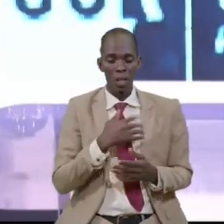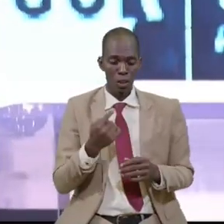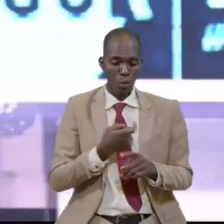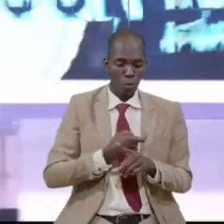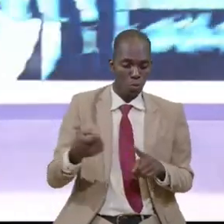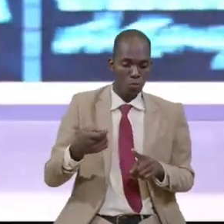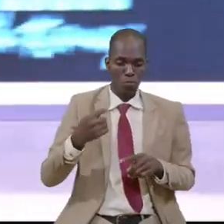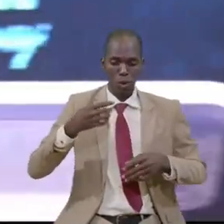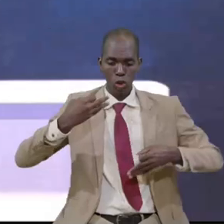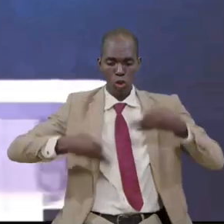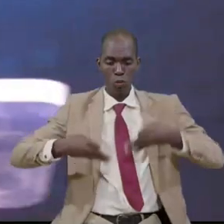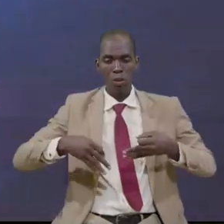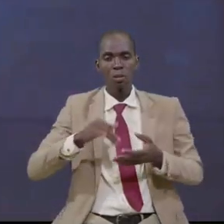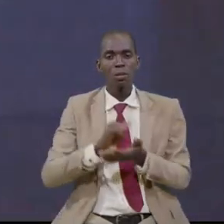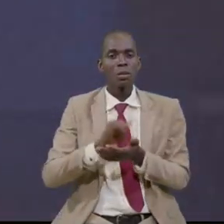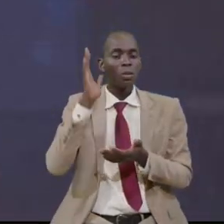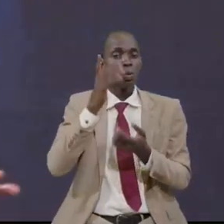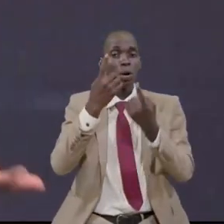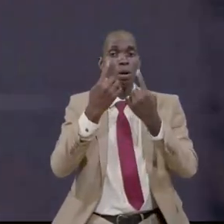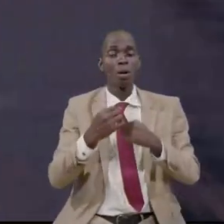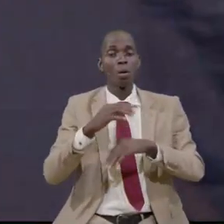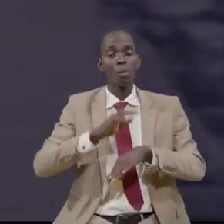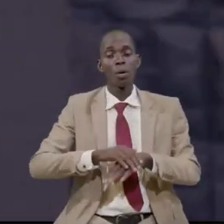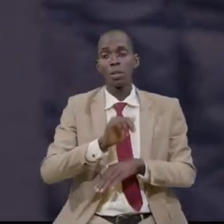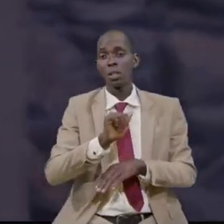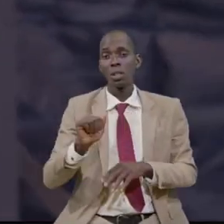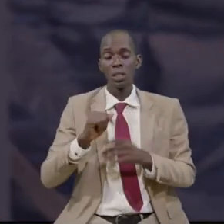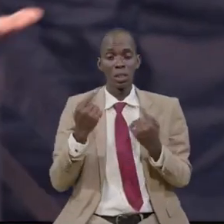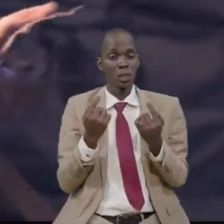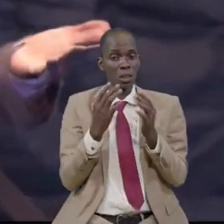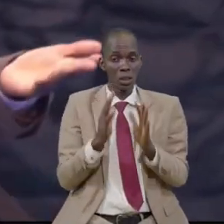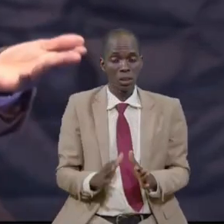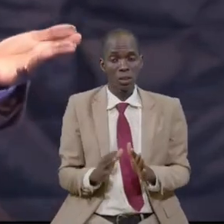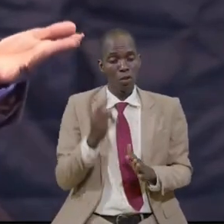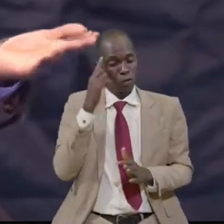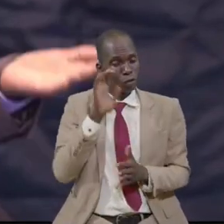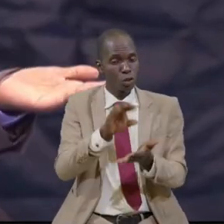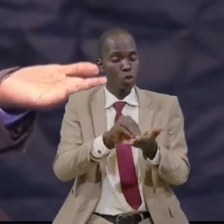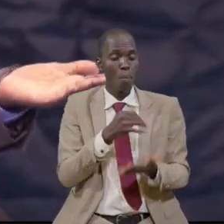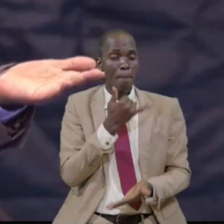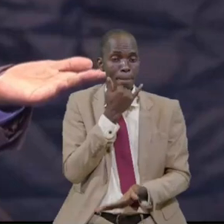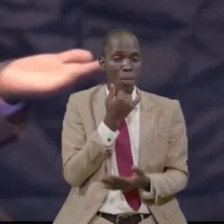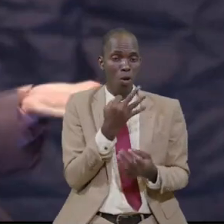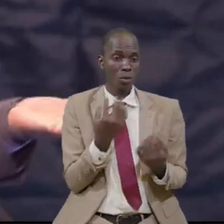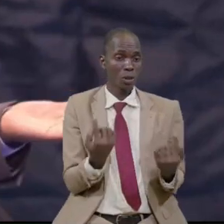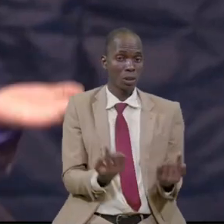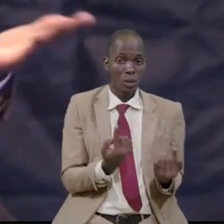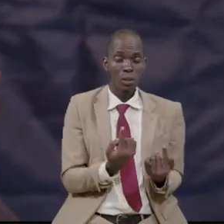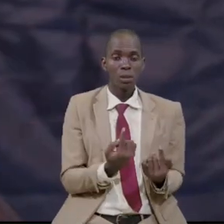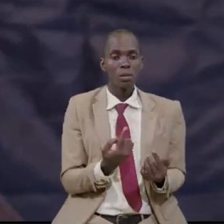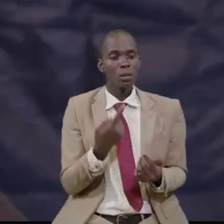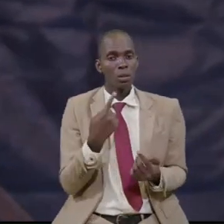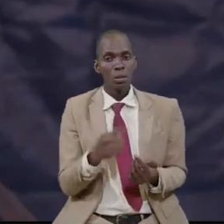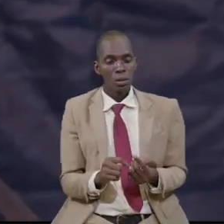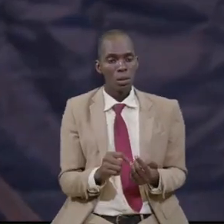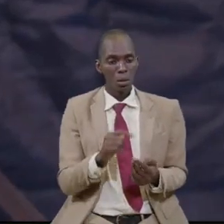le jugement qui doit venir sur le transgresseur pour ses transgressions. L'homme doit porter